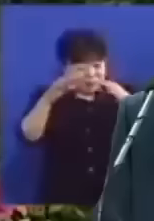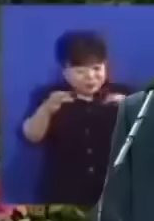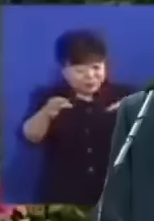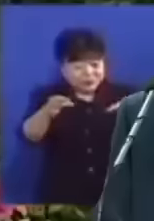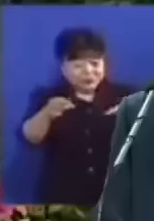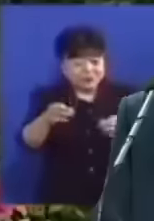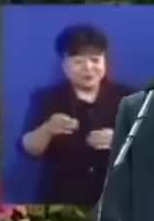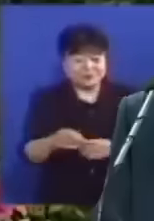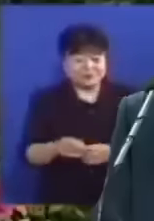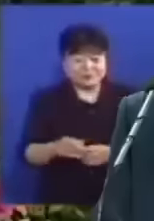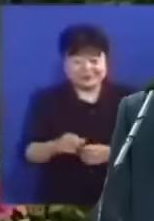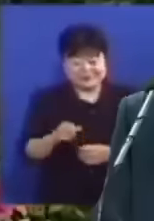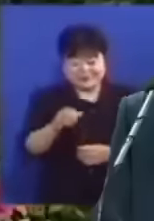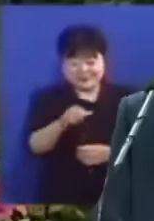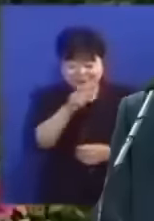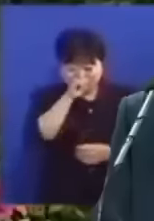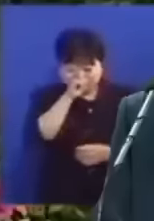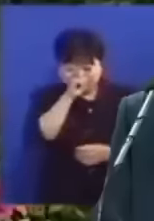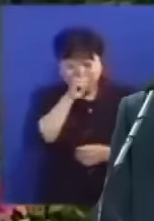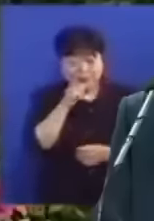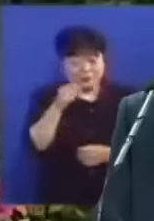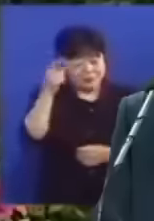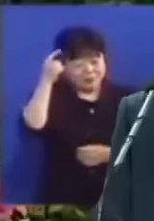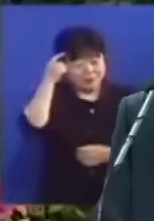부르면 엔돌핀이 솟아나요.